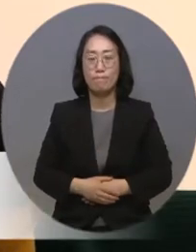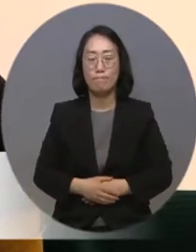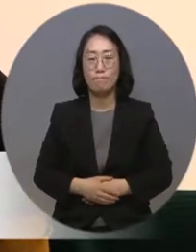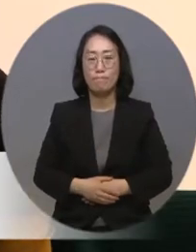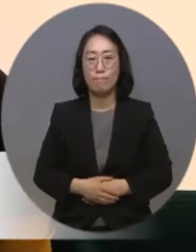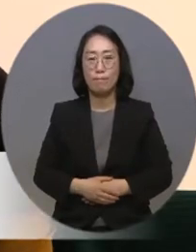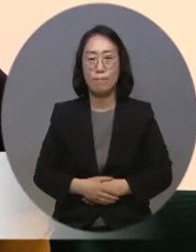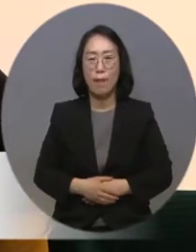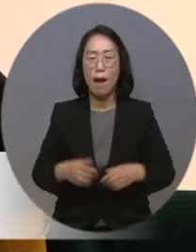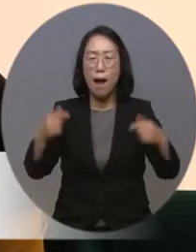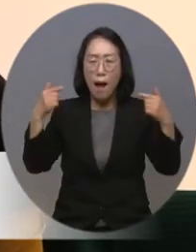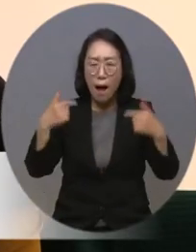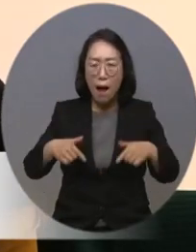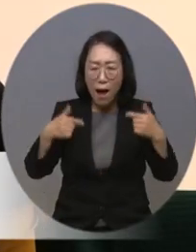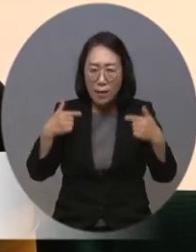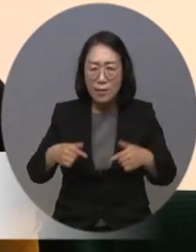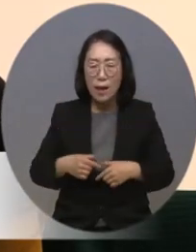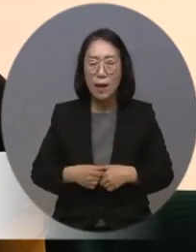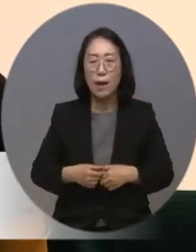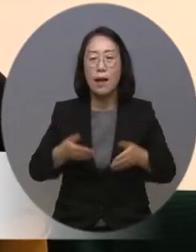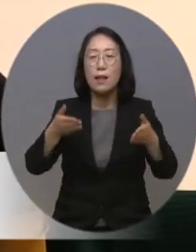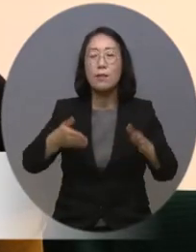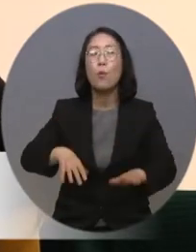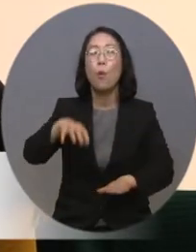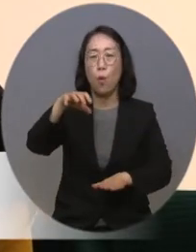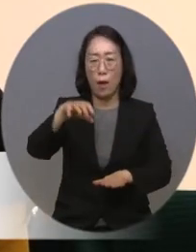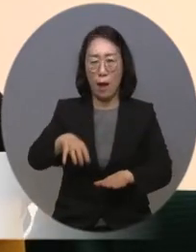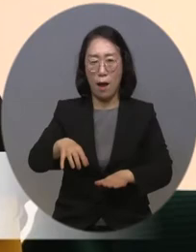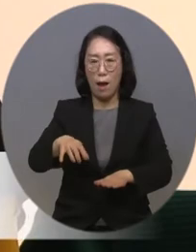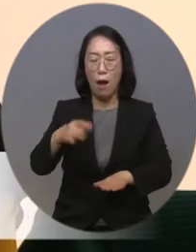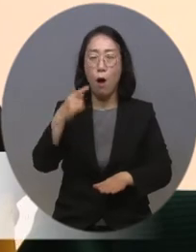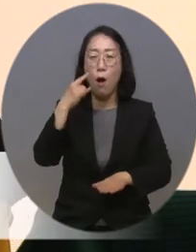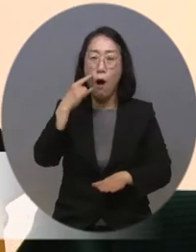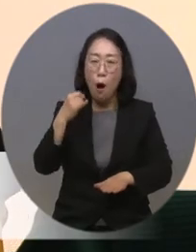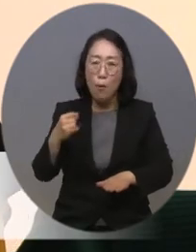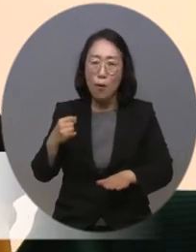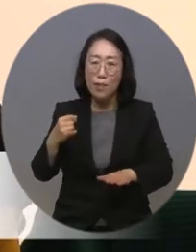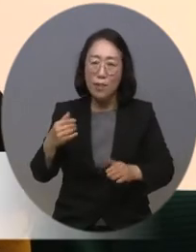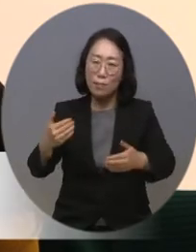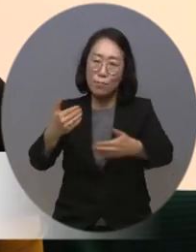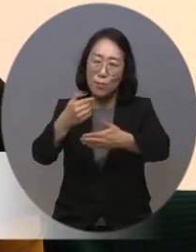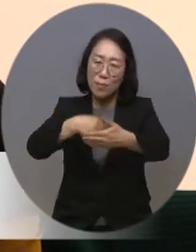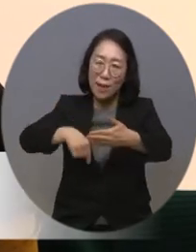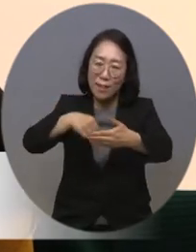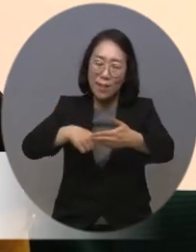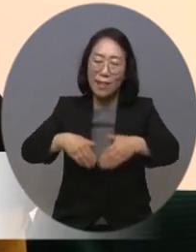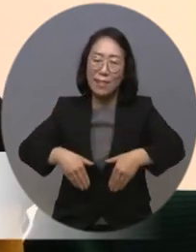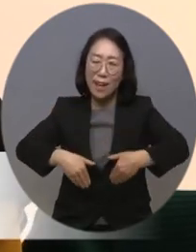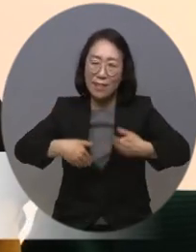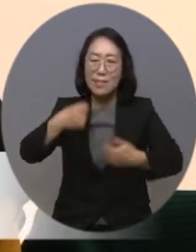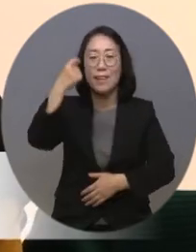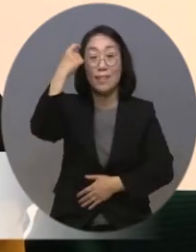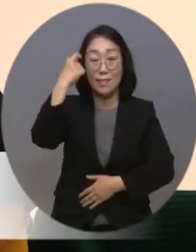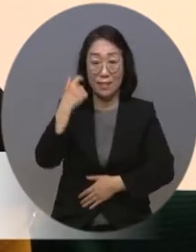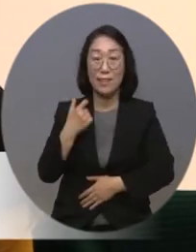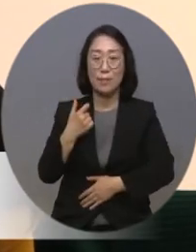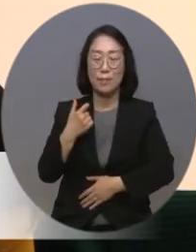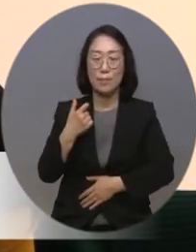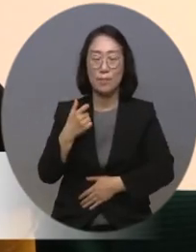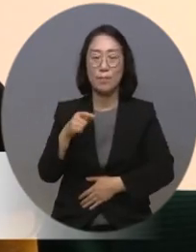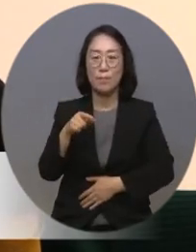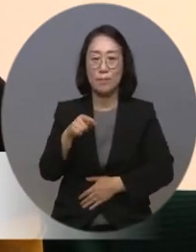주제는 항상 고향이지 이제 그러면서 그 어머니의 품속에서 나타나는 그런